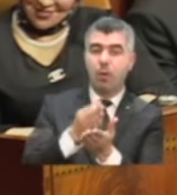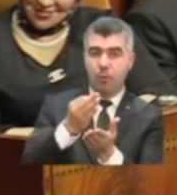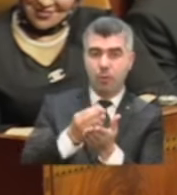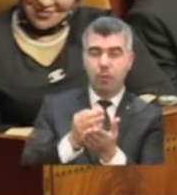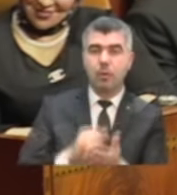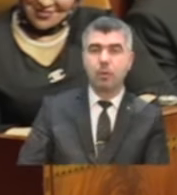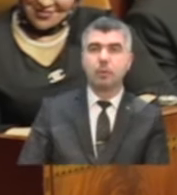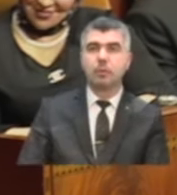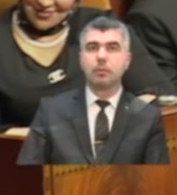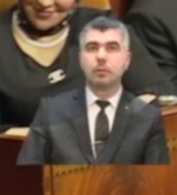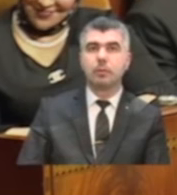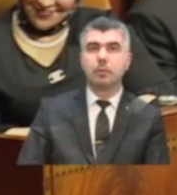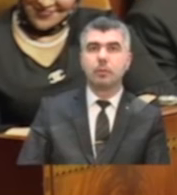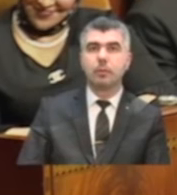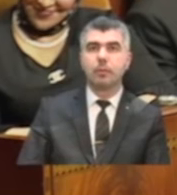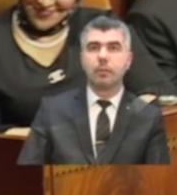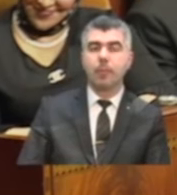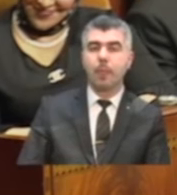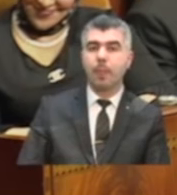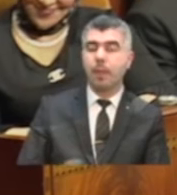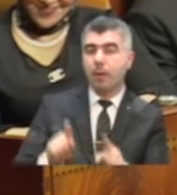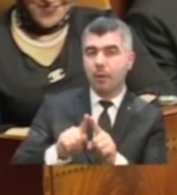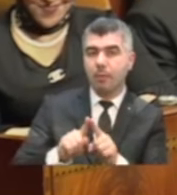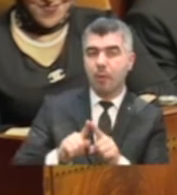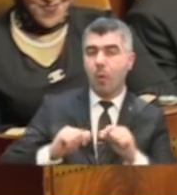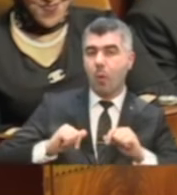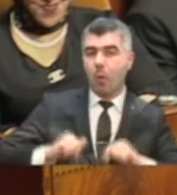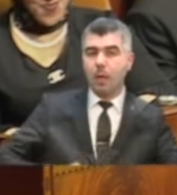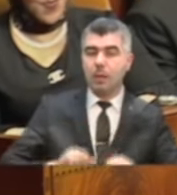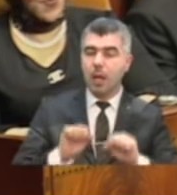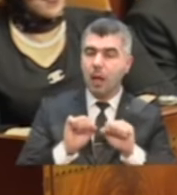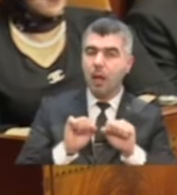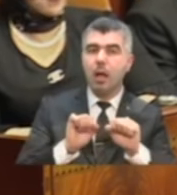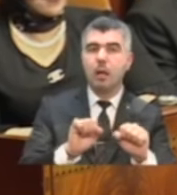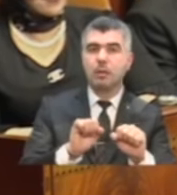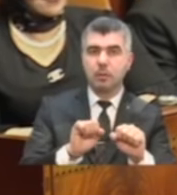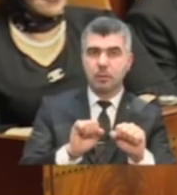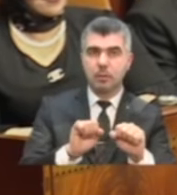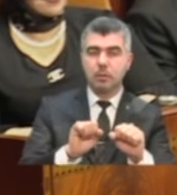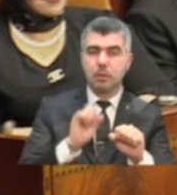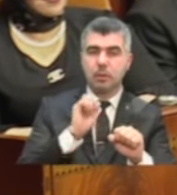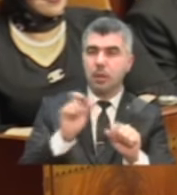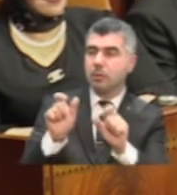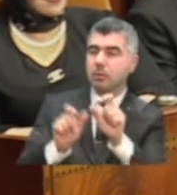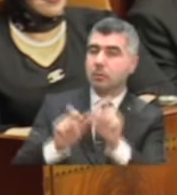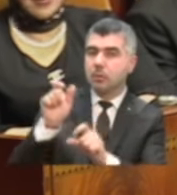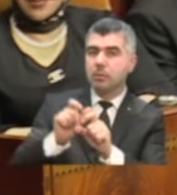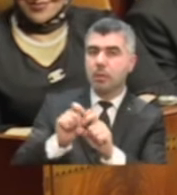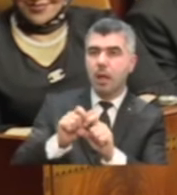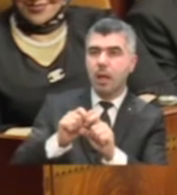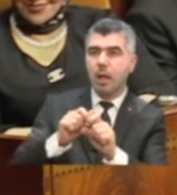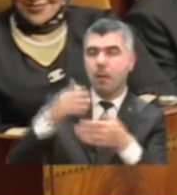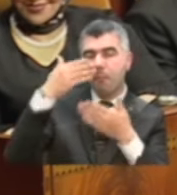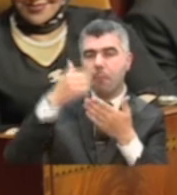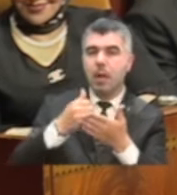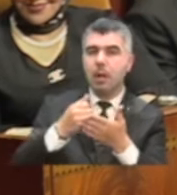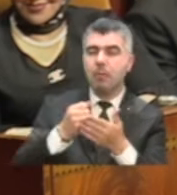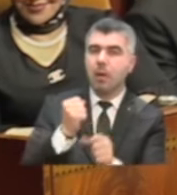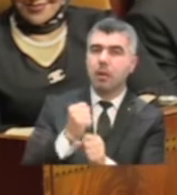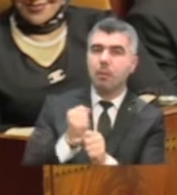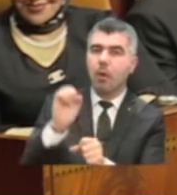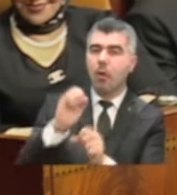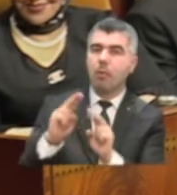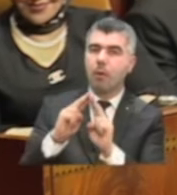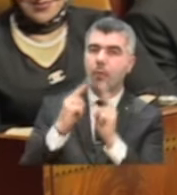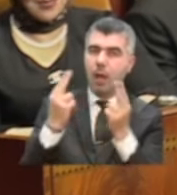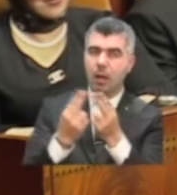اجل ارجاع وزاره دي خاصه بهذا الفئه الكبيره ديال المغاربه. انا